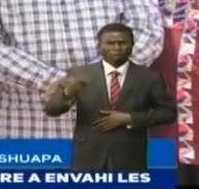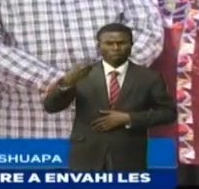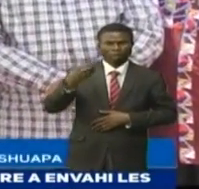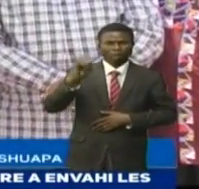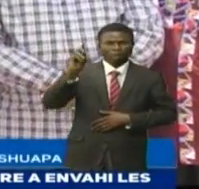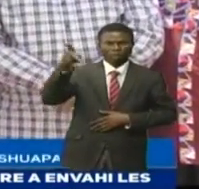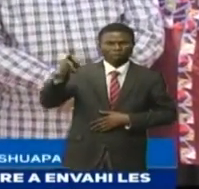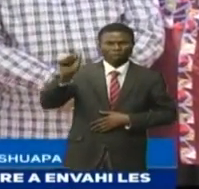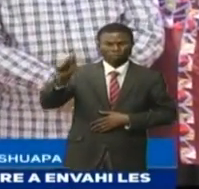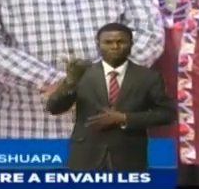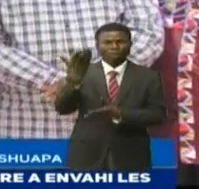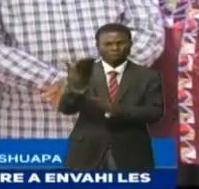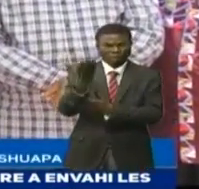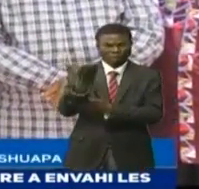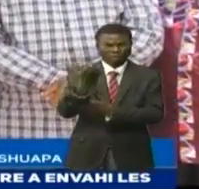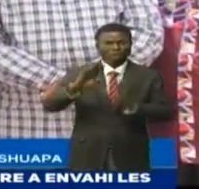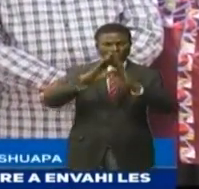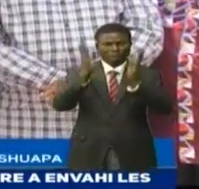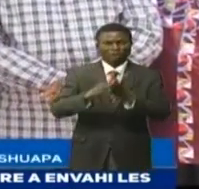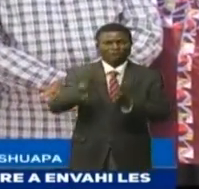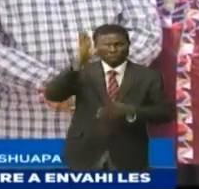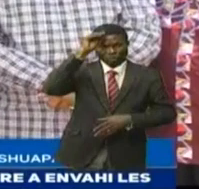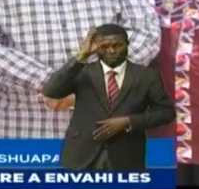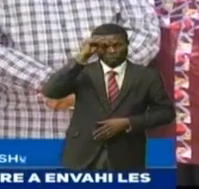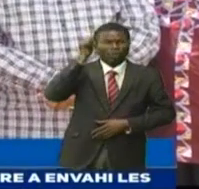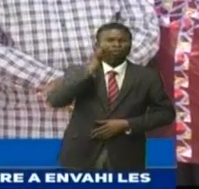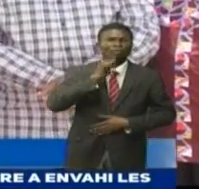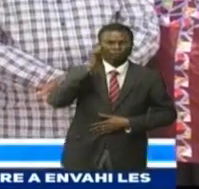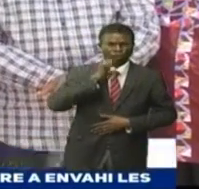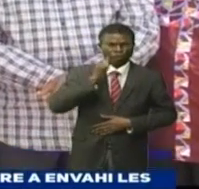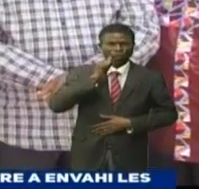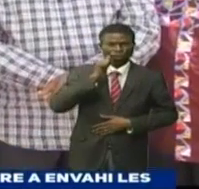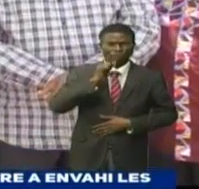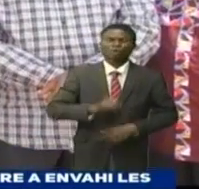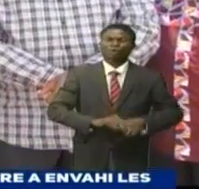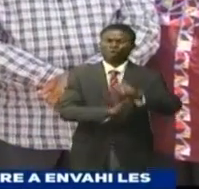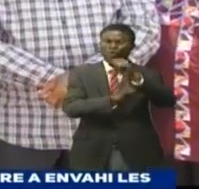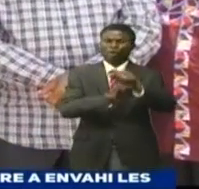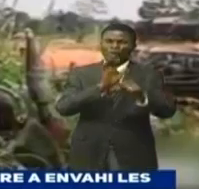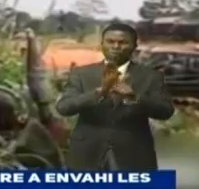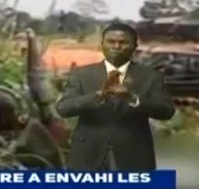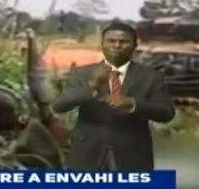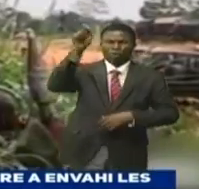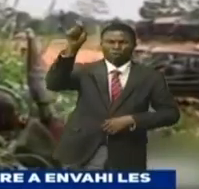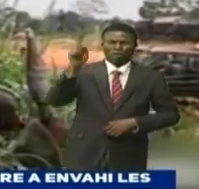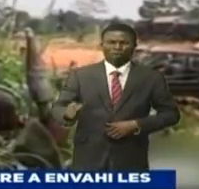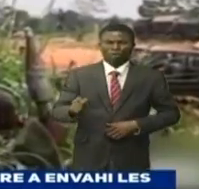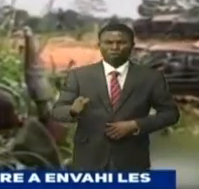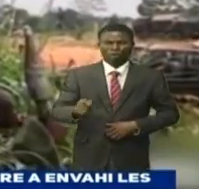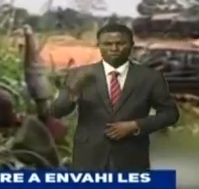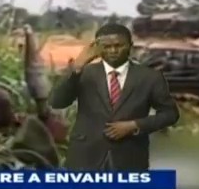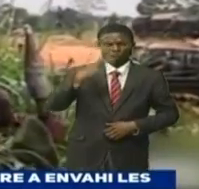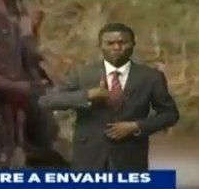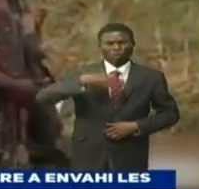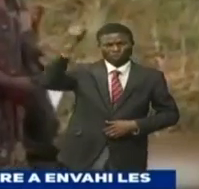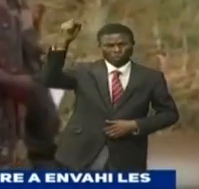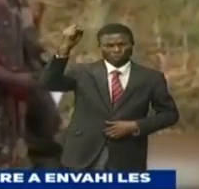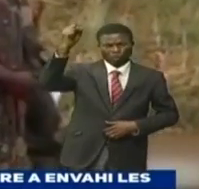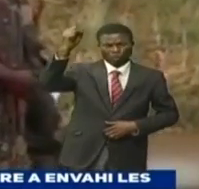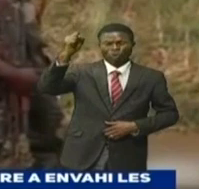invite-t-elle tous ses fils et fille a soutenir nos forces armées pour une victoire